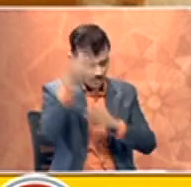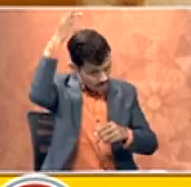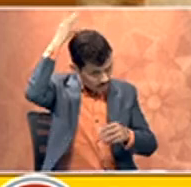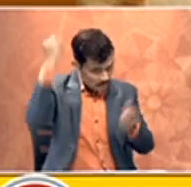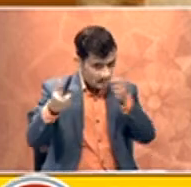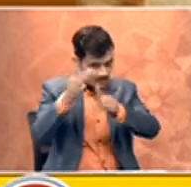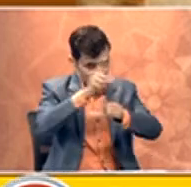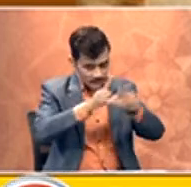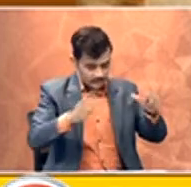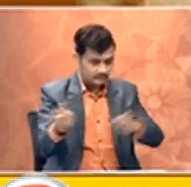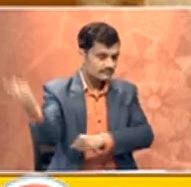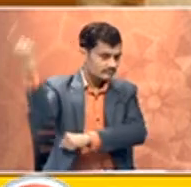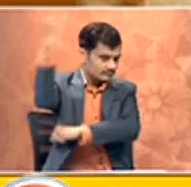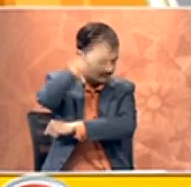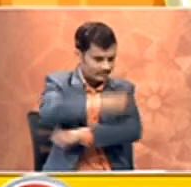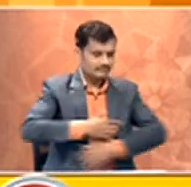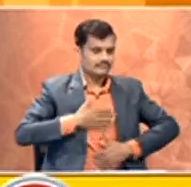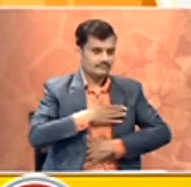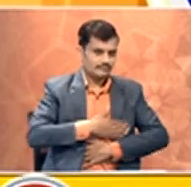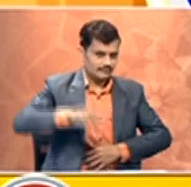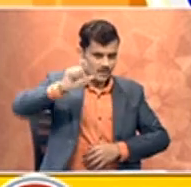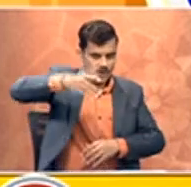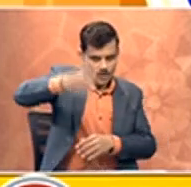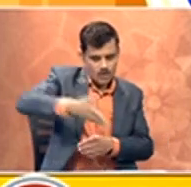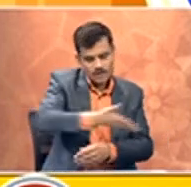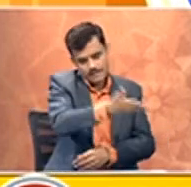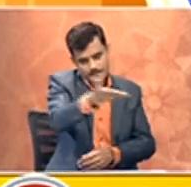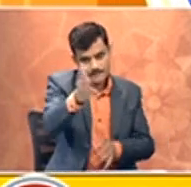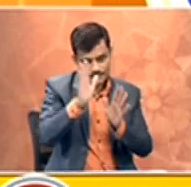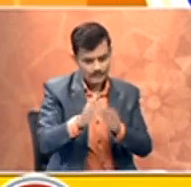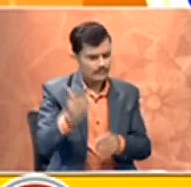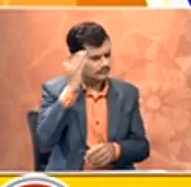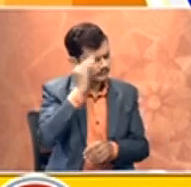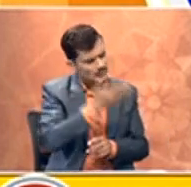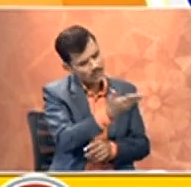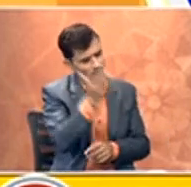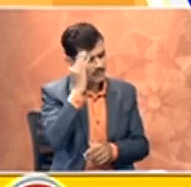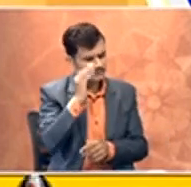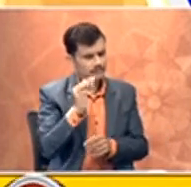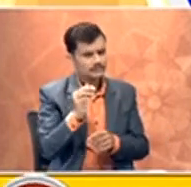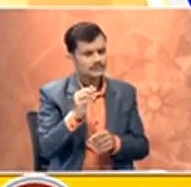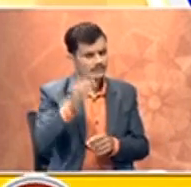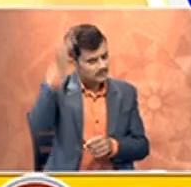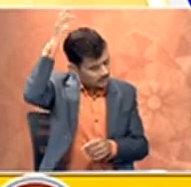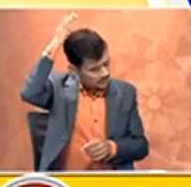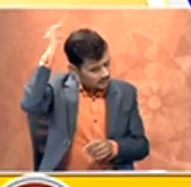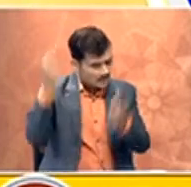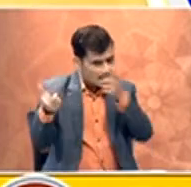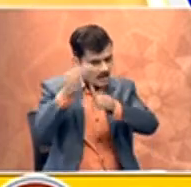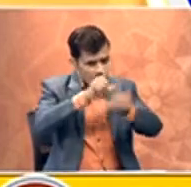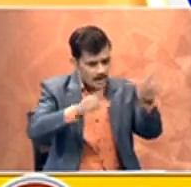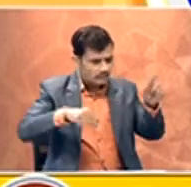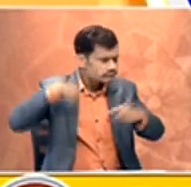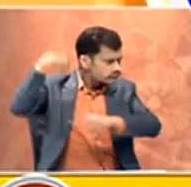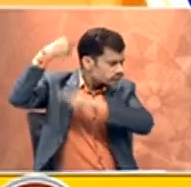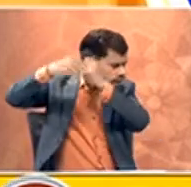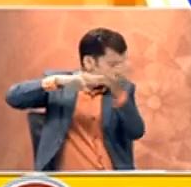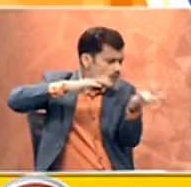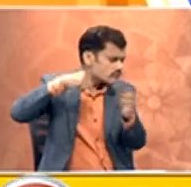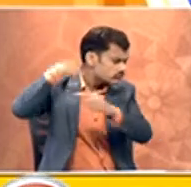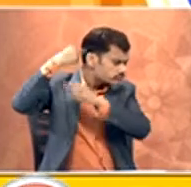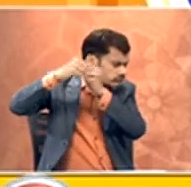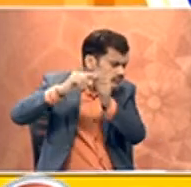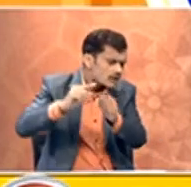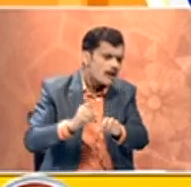बहुत बहुत बधाई। हम सब जानते हैं कि संस्कृत दुनिया की सबसे प्राचीन भाषाओं में से एक